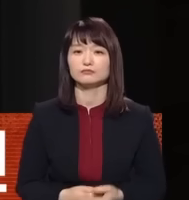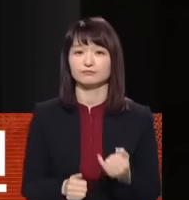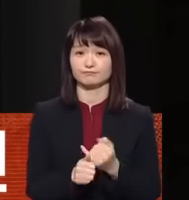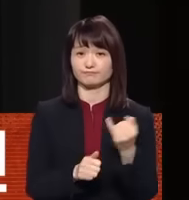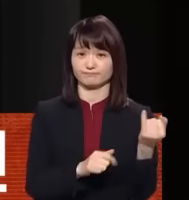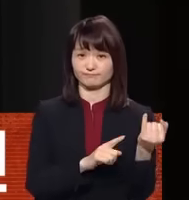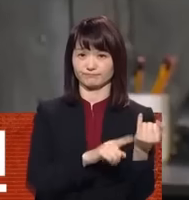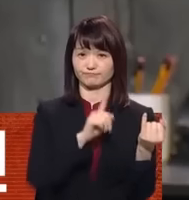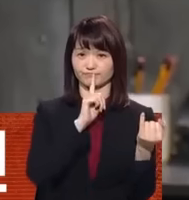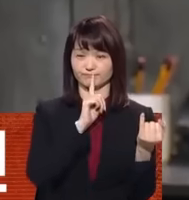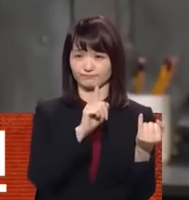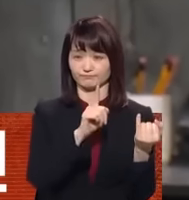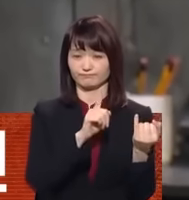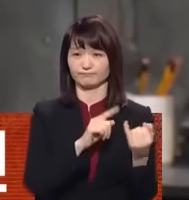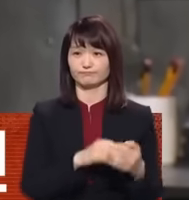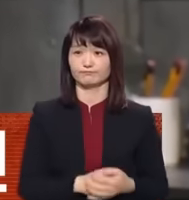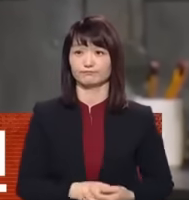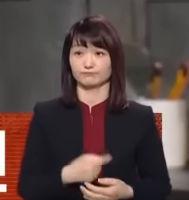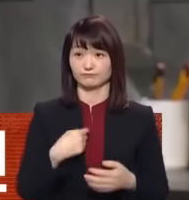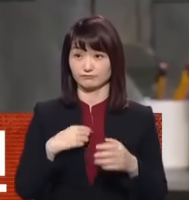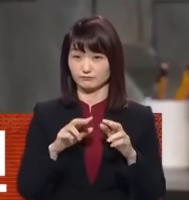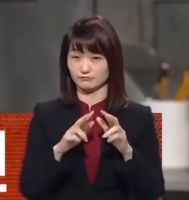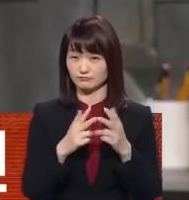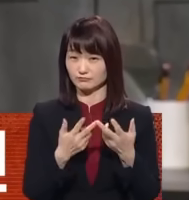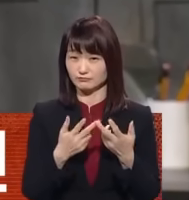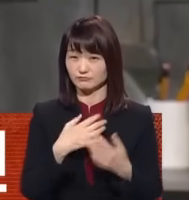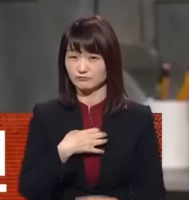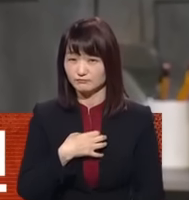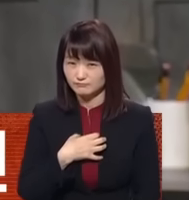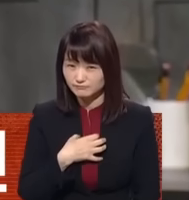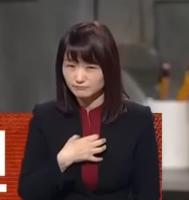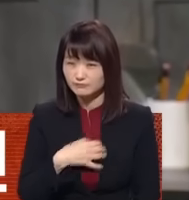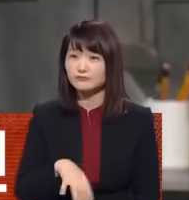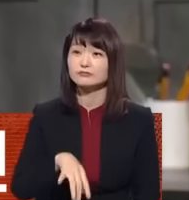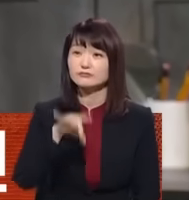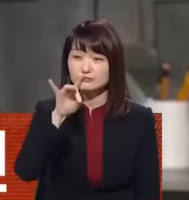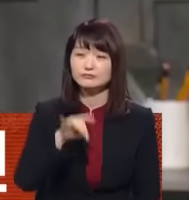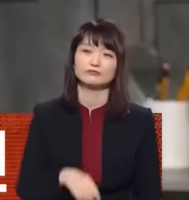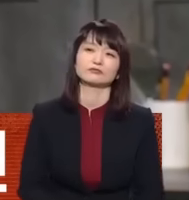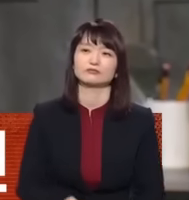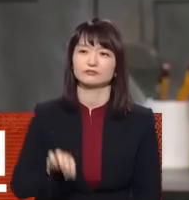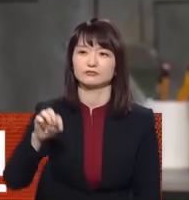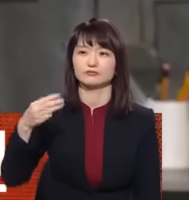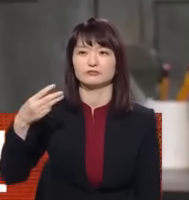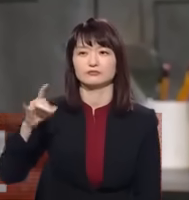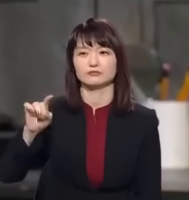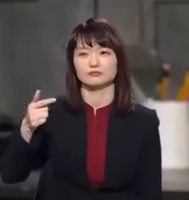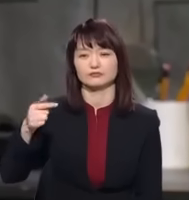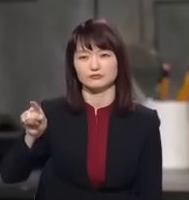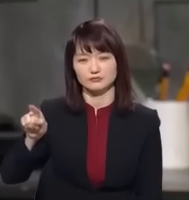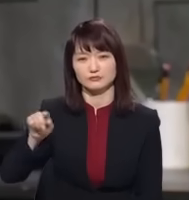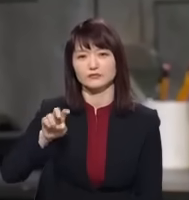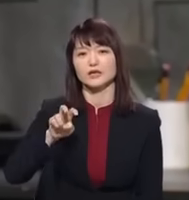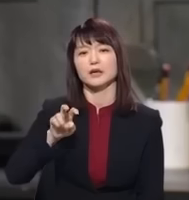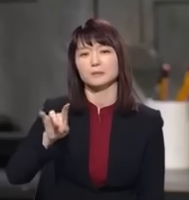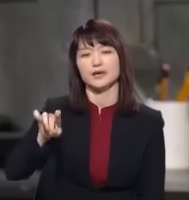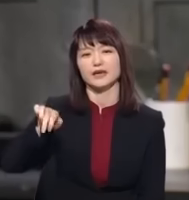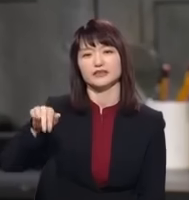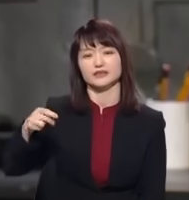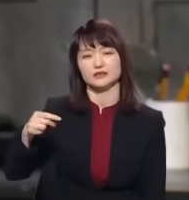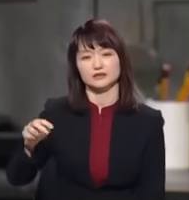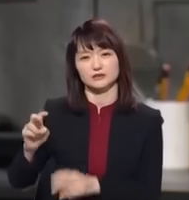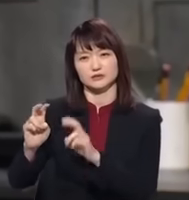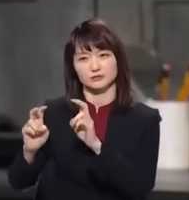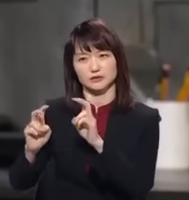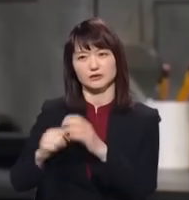신부의 이야기에 따르면 본인이 그 부분이 너무 걱정이 돼서 맨 처음에 플래너 업체에도 그렇고 메이크업 샵에도 그렇고 아주